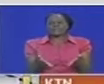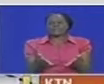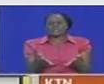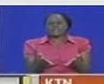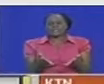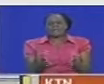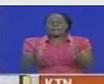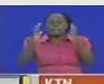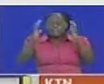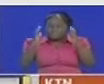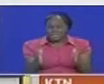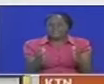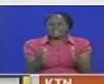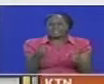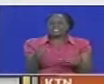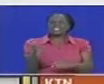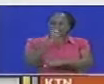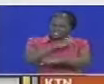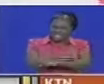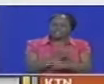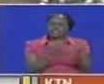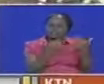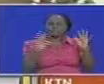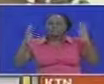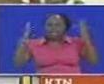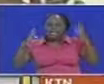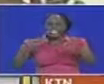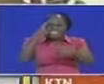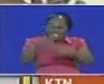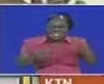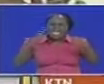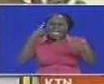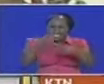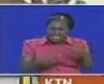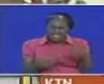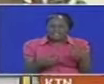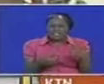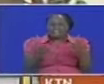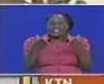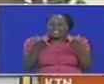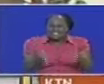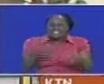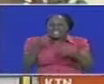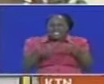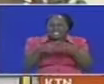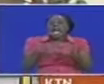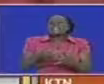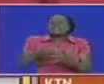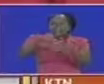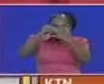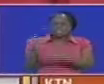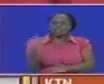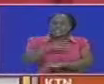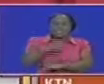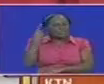Na kubwa zaidi ni kuwa siku hii inatarajiwa kuadhimishwa kila mwaka. Siku hii itakuwa siku ya kipekee kwa wanaume